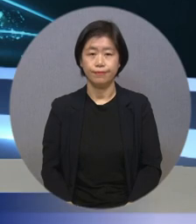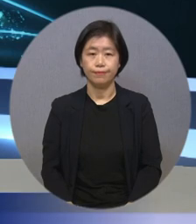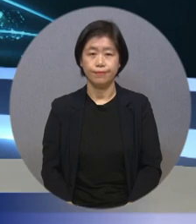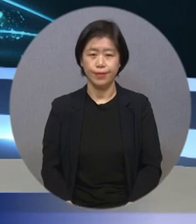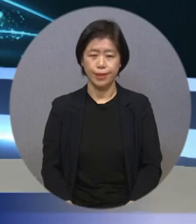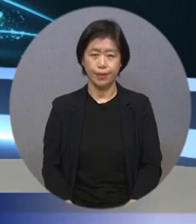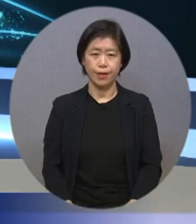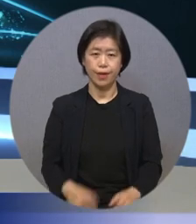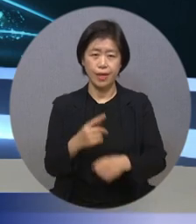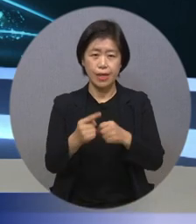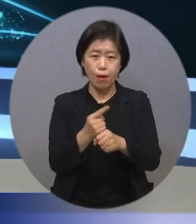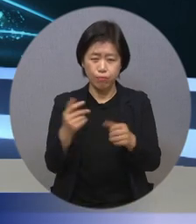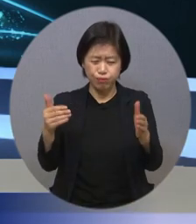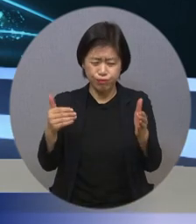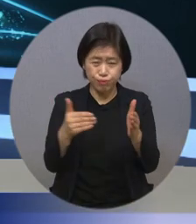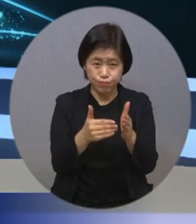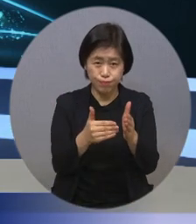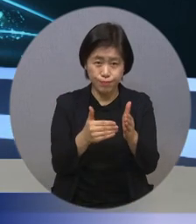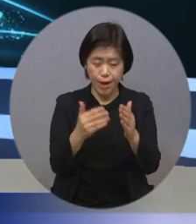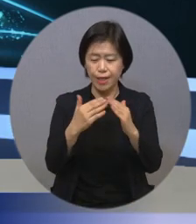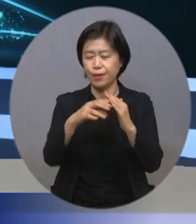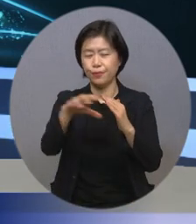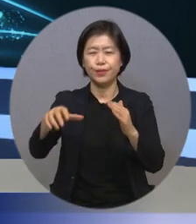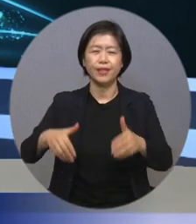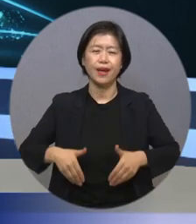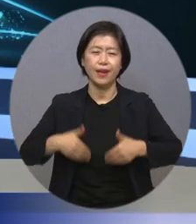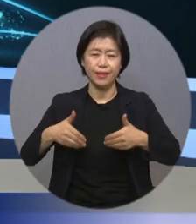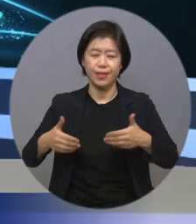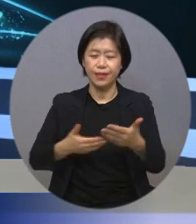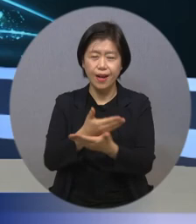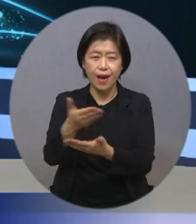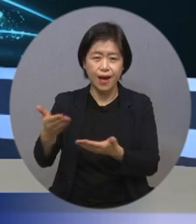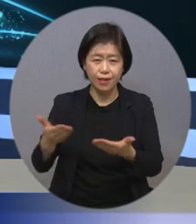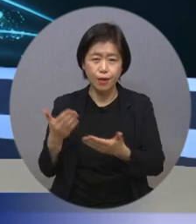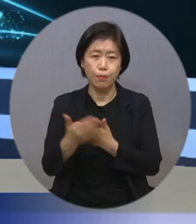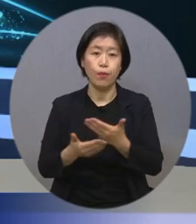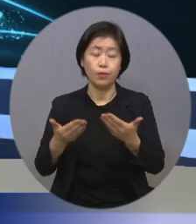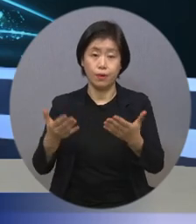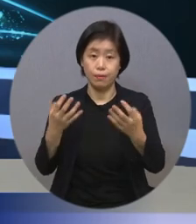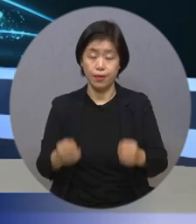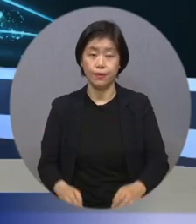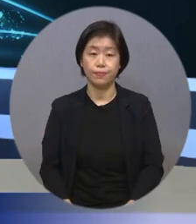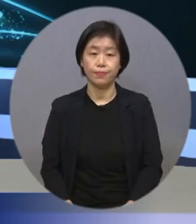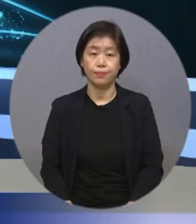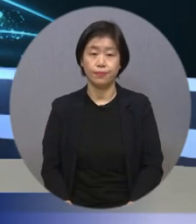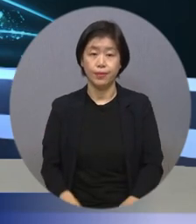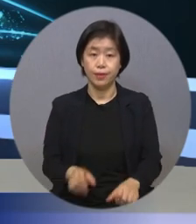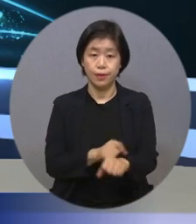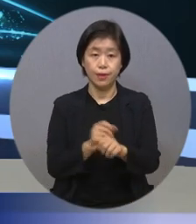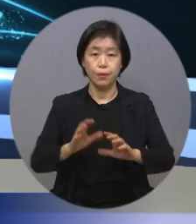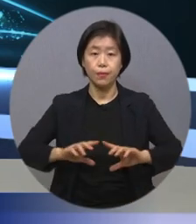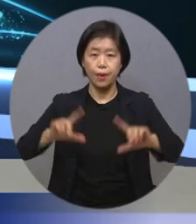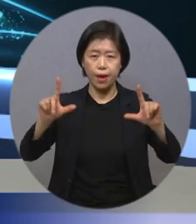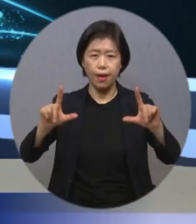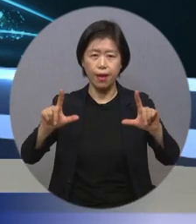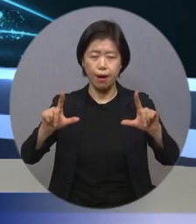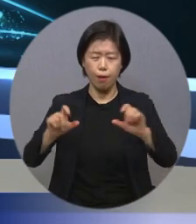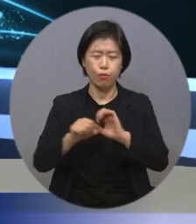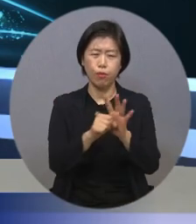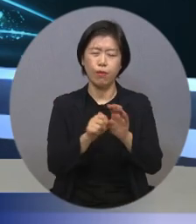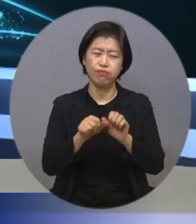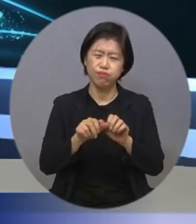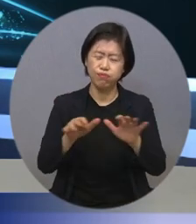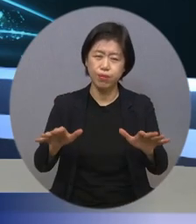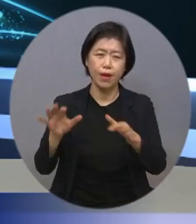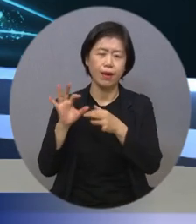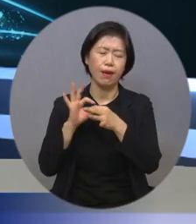연말을 맞아 이웃과 따뜻한 정을 나누는 봉사와 행사가 이어지고 있습니다. 특히 올해는 지속되는 코로나19의